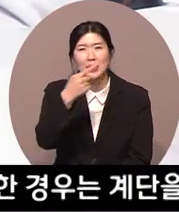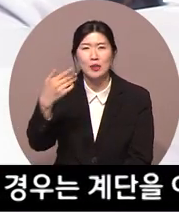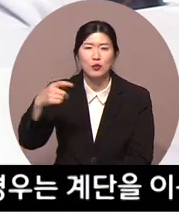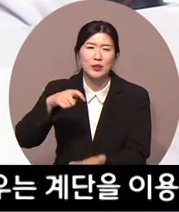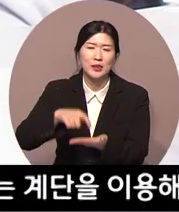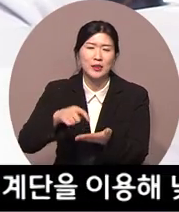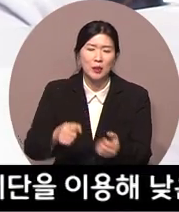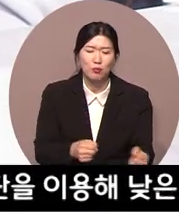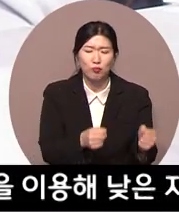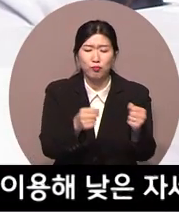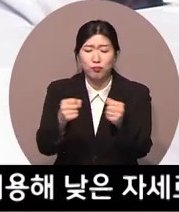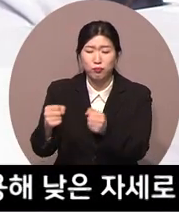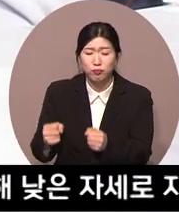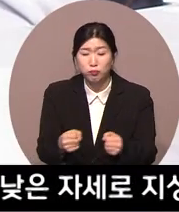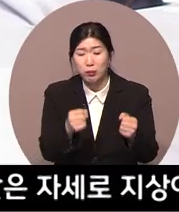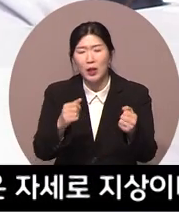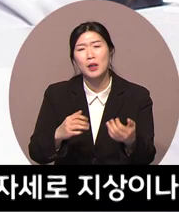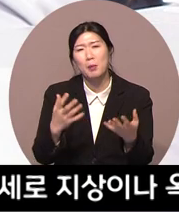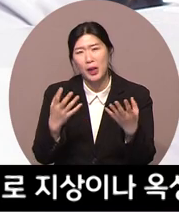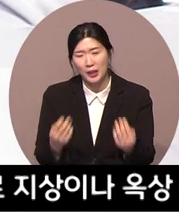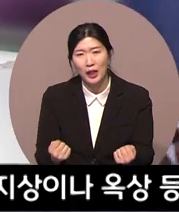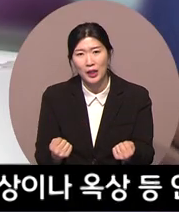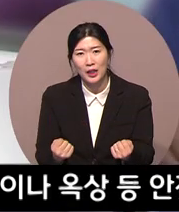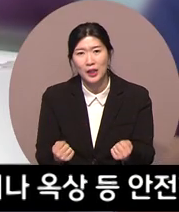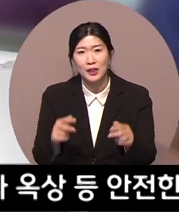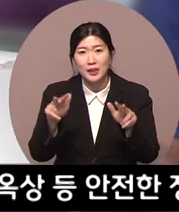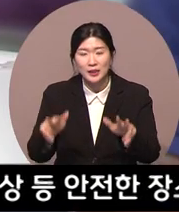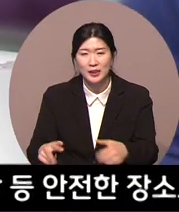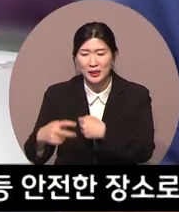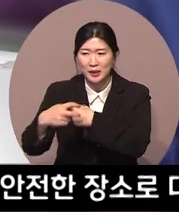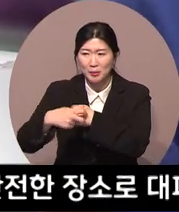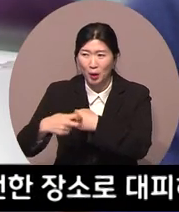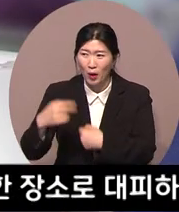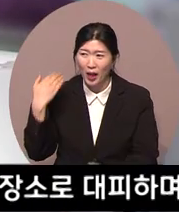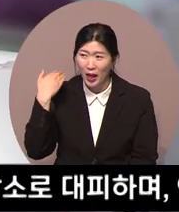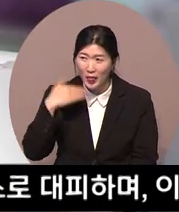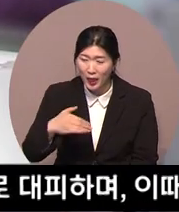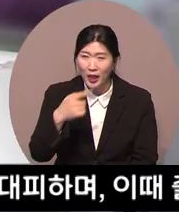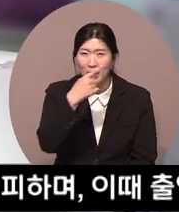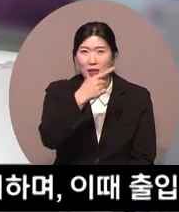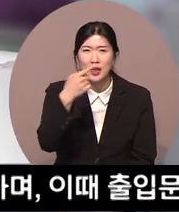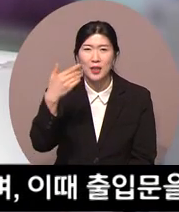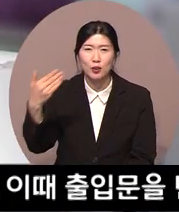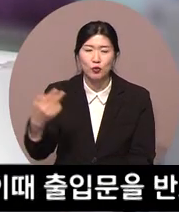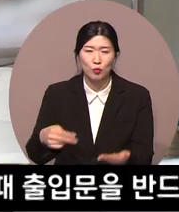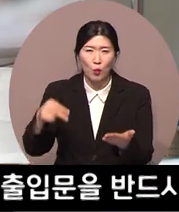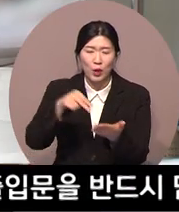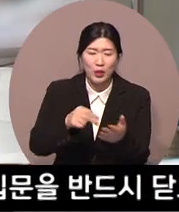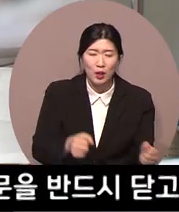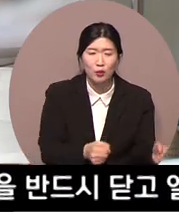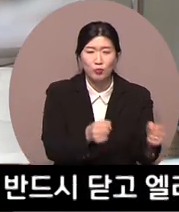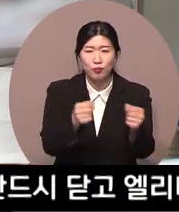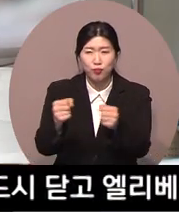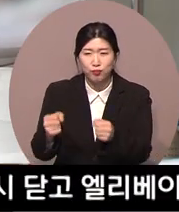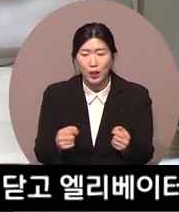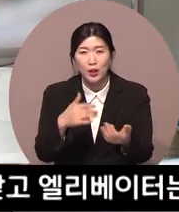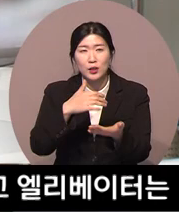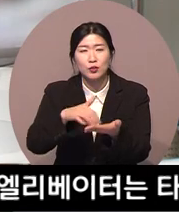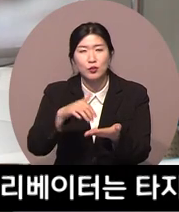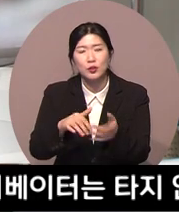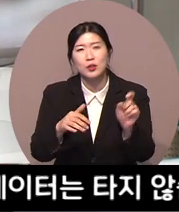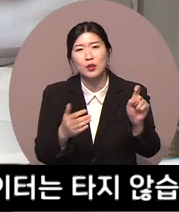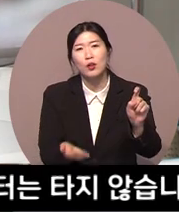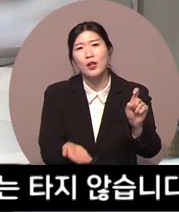있습니다 대전에서는 지금까지 전공이 부족 등을 이유로 1 29 구급 차량의 환자 이송이 늦어진 사례가